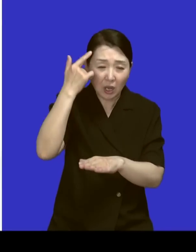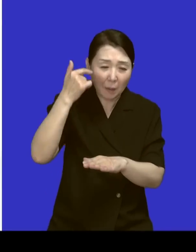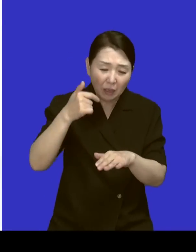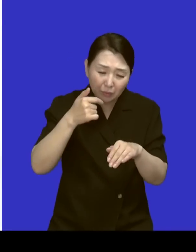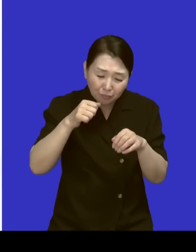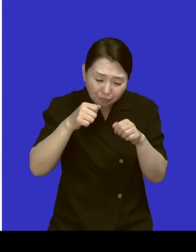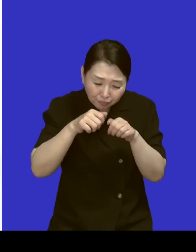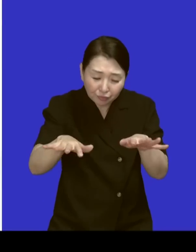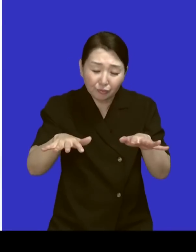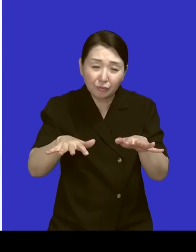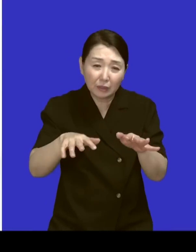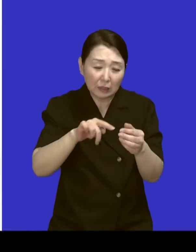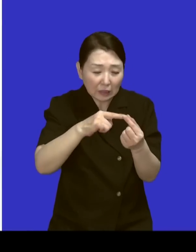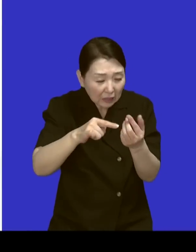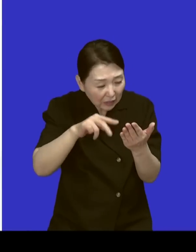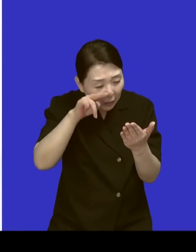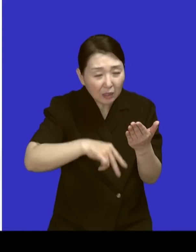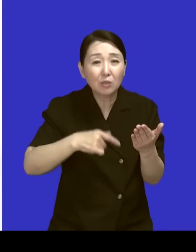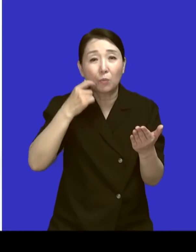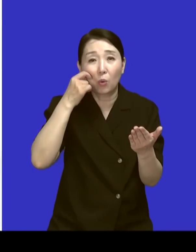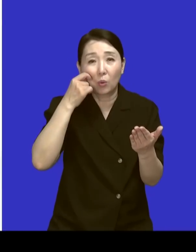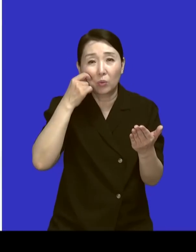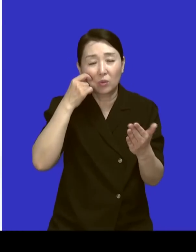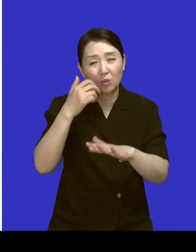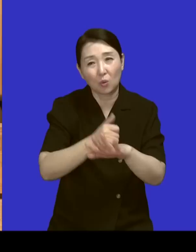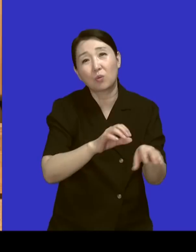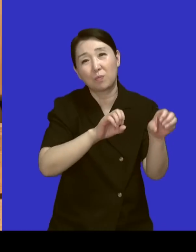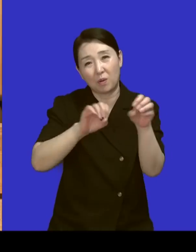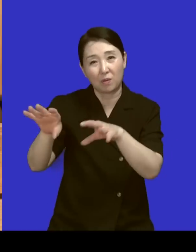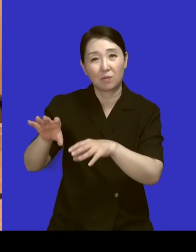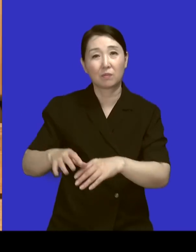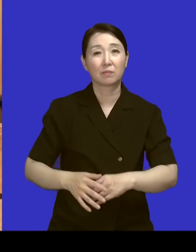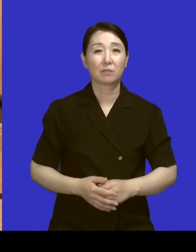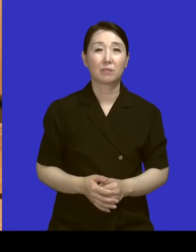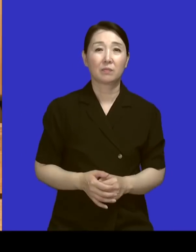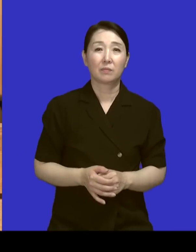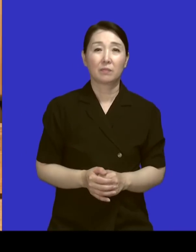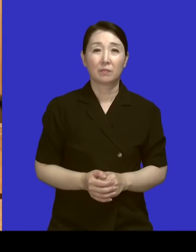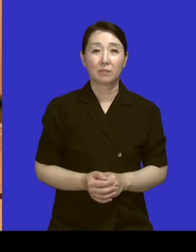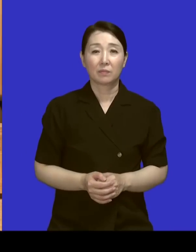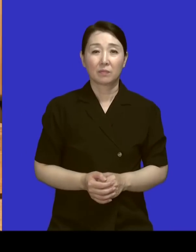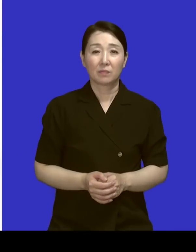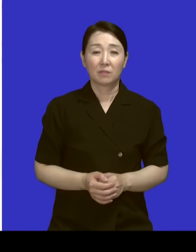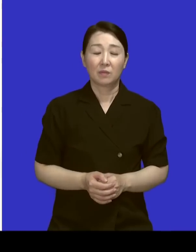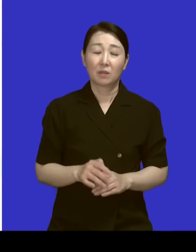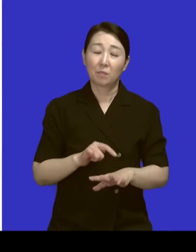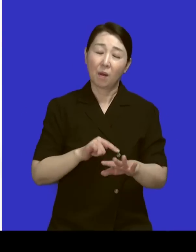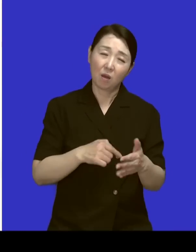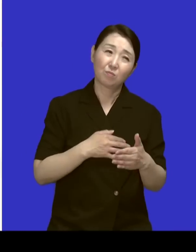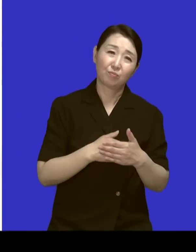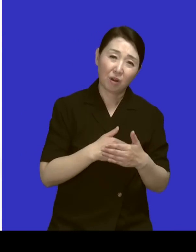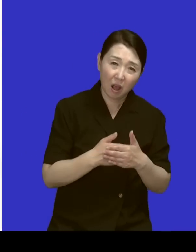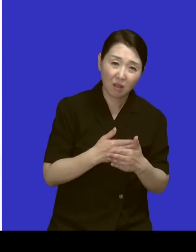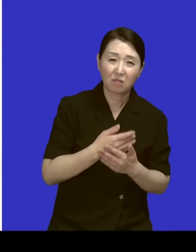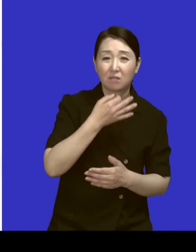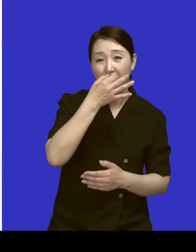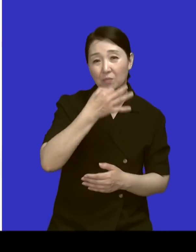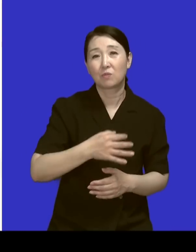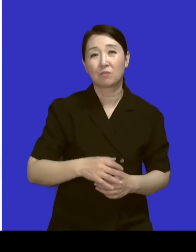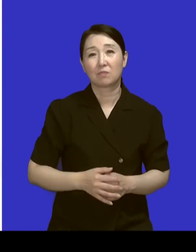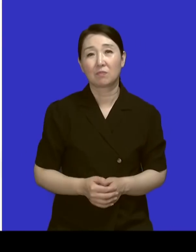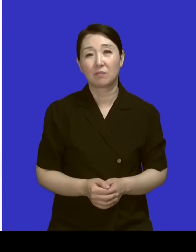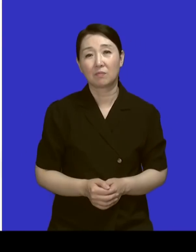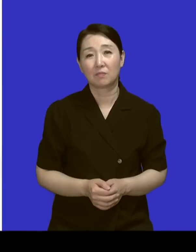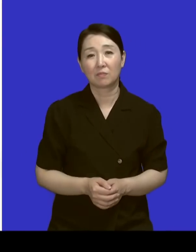수가 없었어요. 그래서 그거를 다 버릴 수밖에 없었죠. 그러니까 마음이 더 불안하고 더 힘든 거예요.